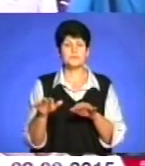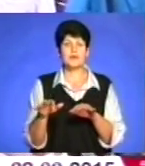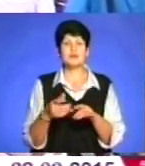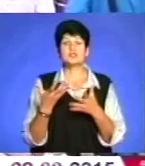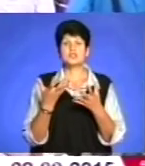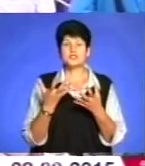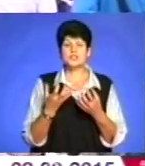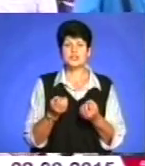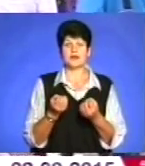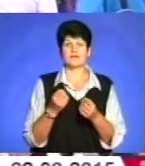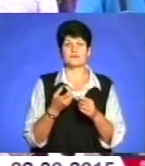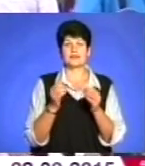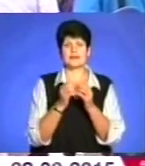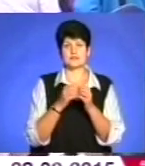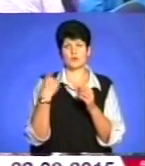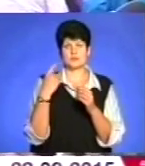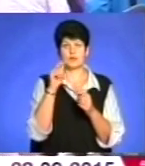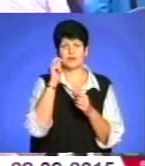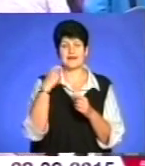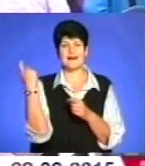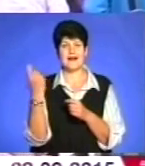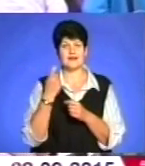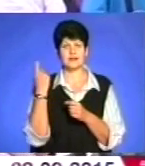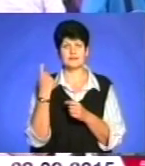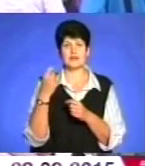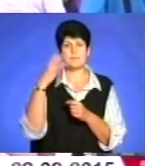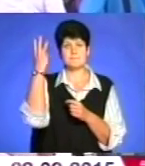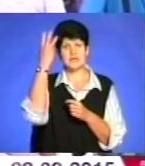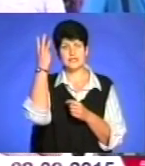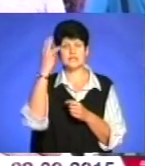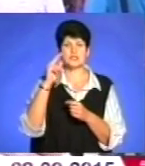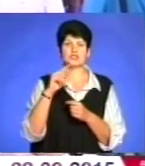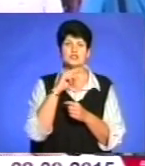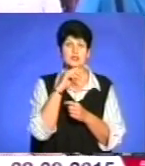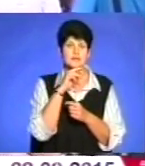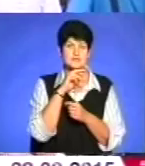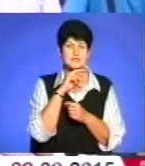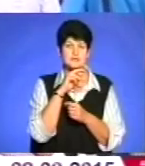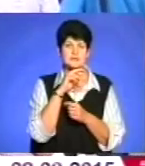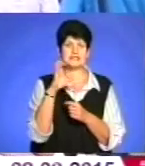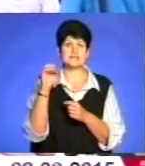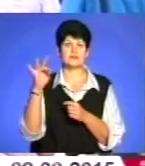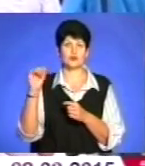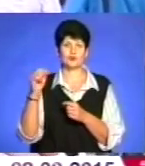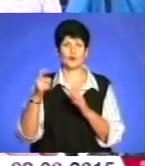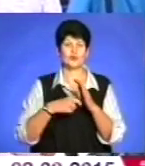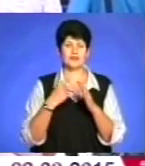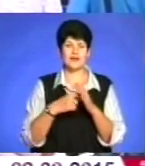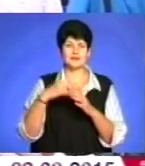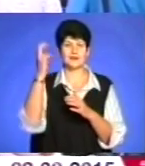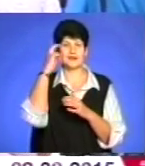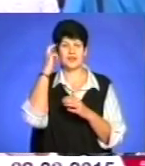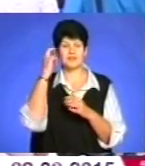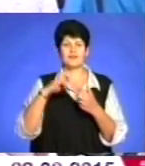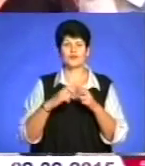областей України в цьому проєкті. Це Харків, Хмельницьк, Чернівці, Сєвєродонецьк, Київ, звісно,